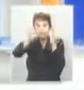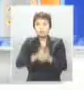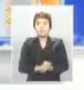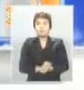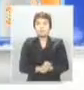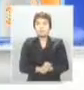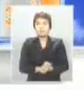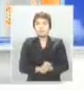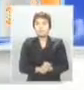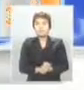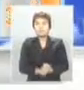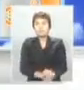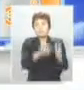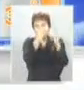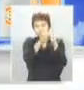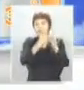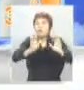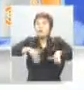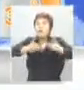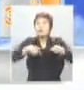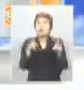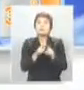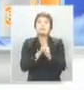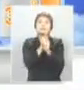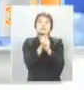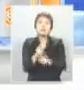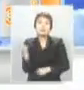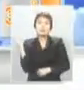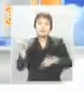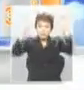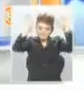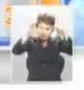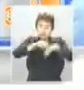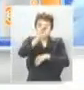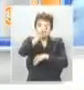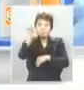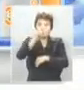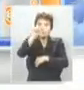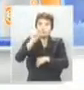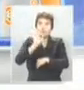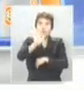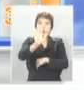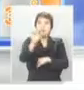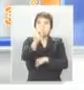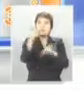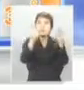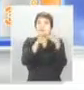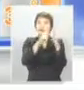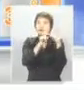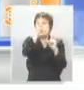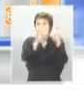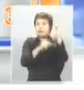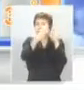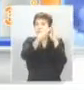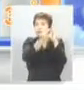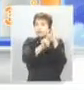เหออากาศร้อน และมฟาหลนใต่กลางวันด้มฝนฟาขนองกระจาย 146 พืนที่ส่มากทบริเวณจัหวัดเลย น้คาย